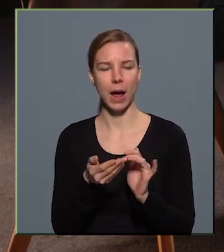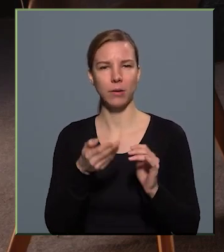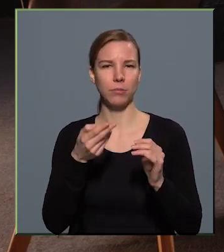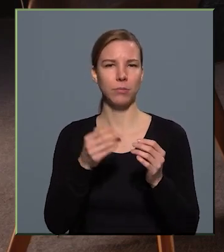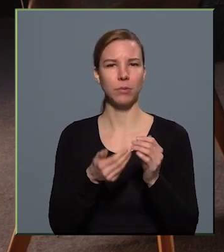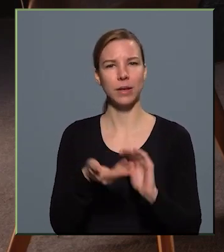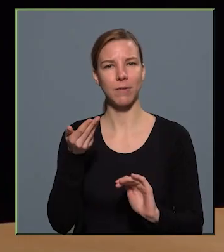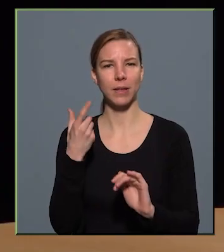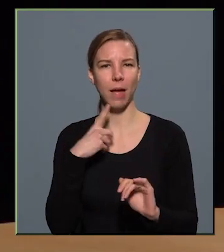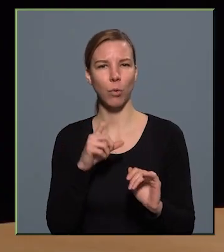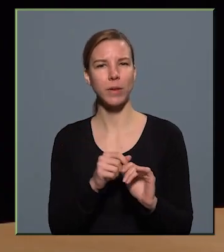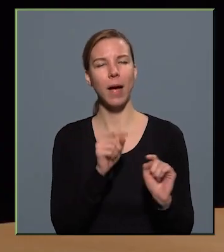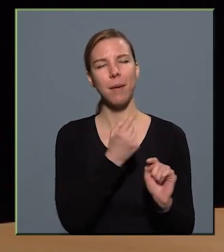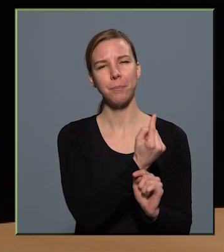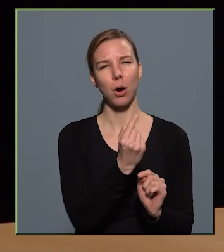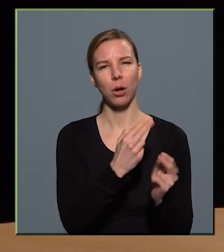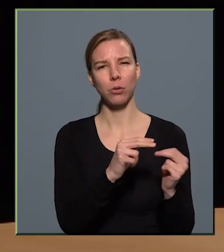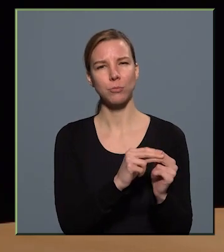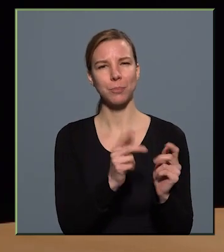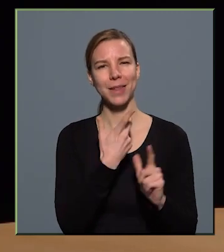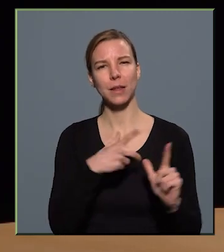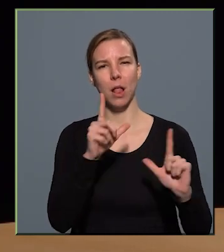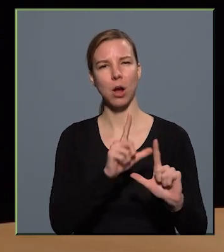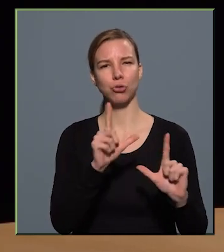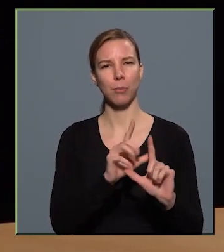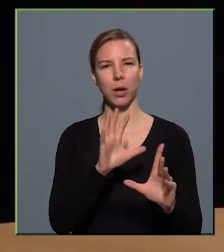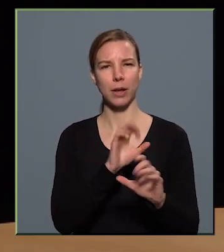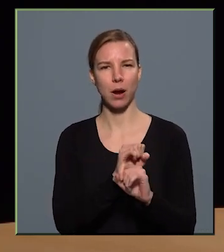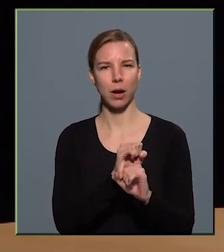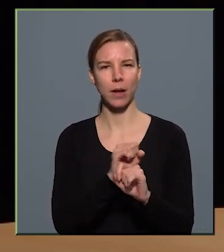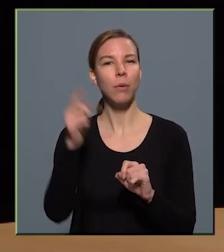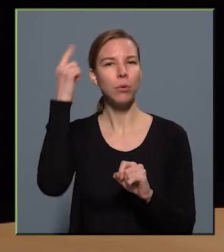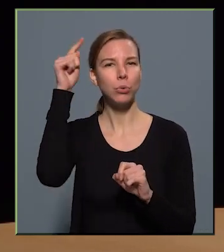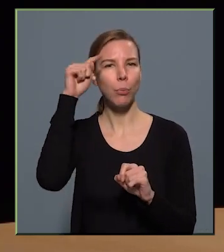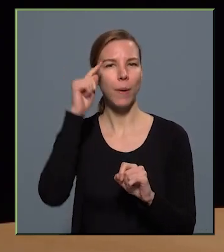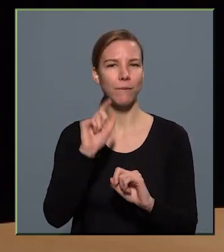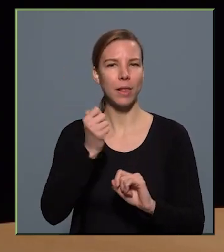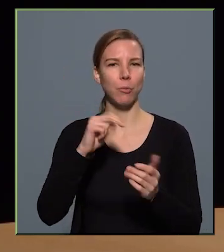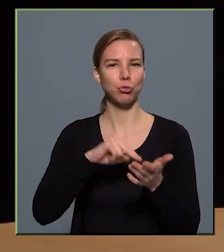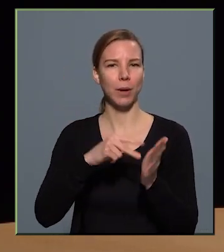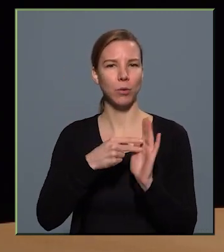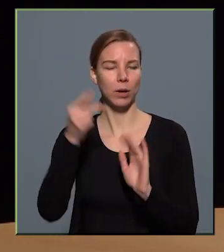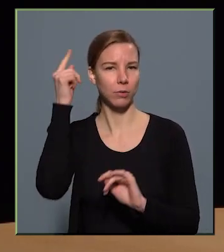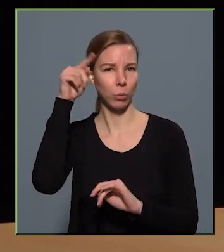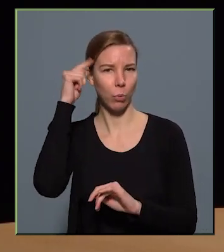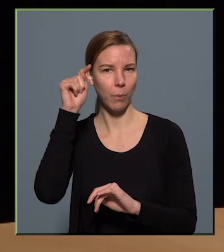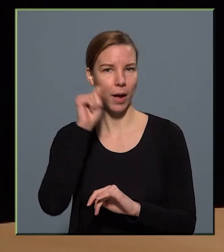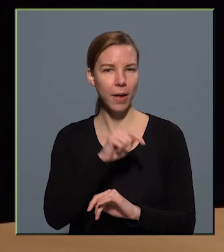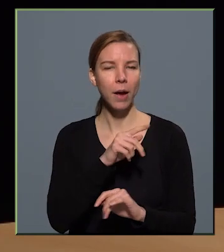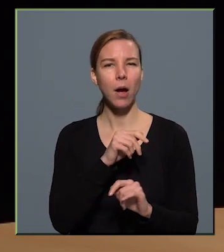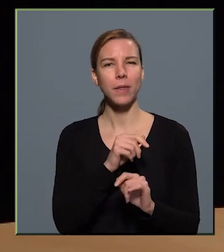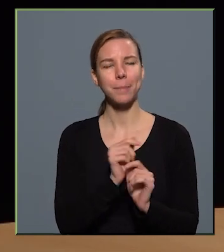lassabban reagáltak. Tehát maga a tudomány, ha úgy tetszik, a mérnöki tudomány, a villamosmérnöki tudomány,